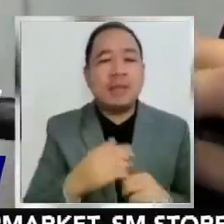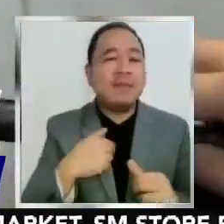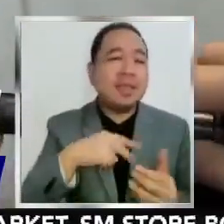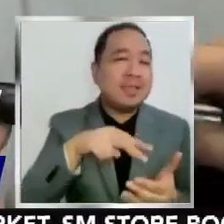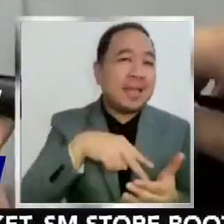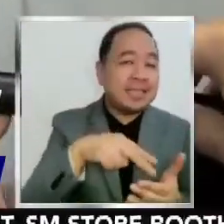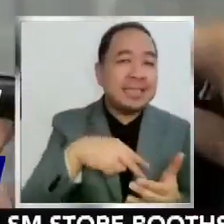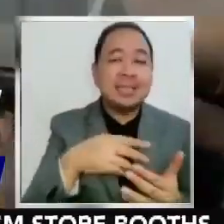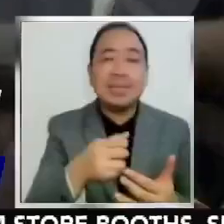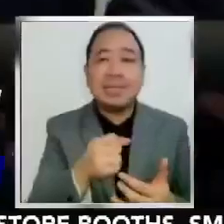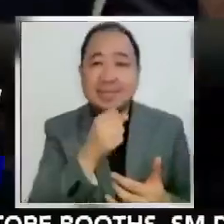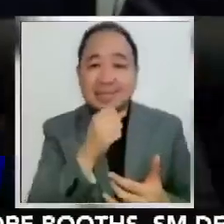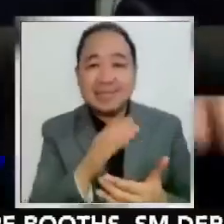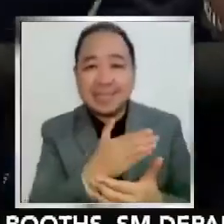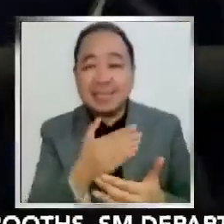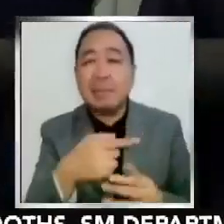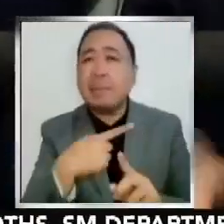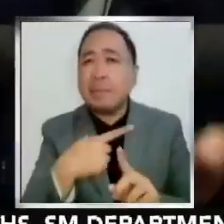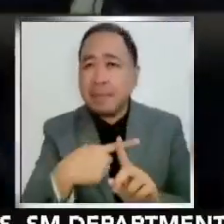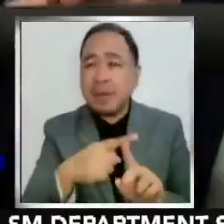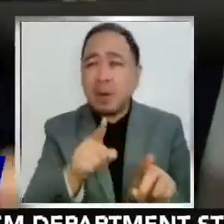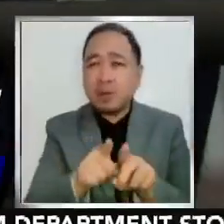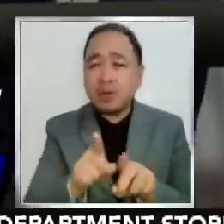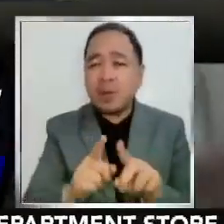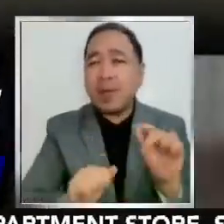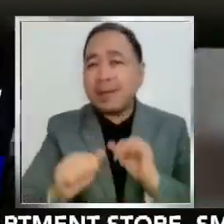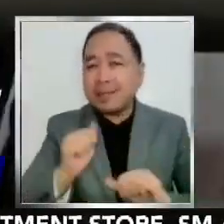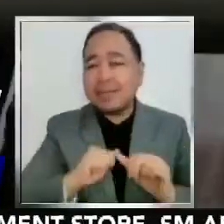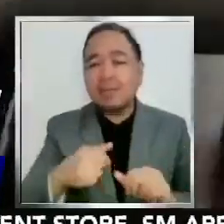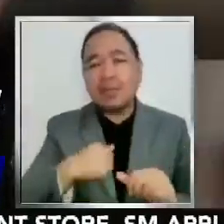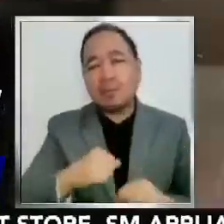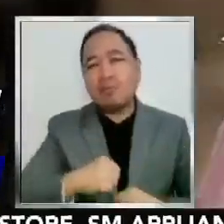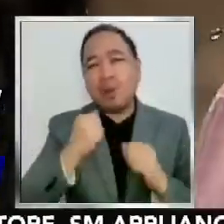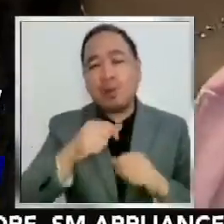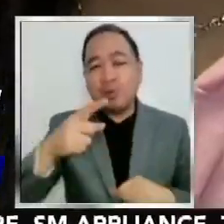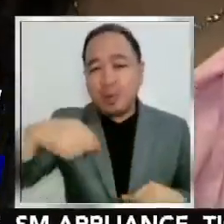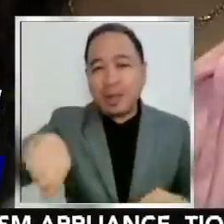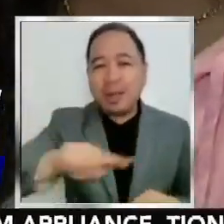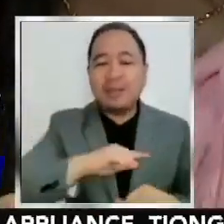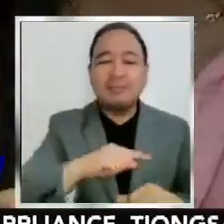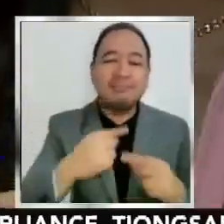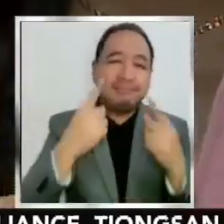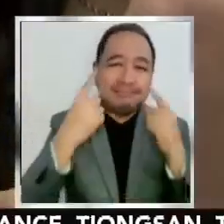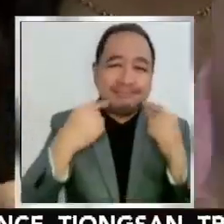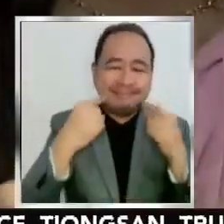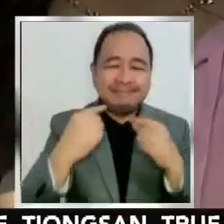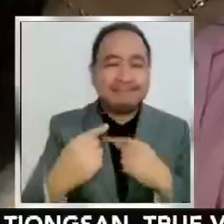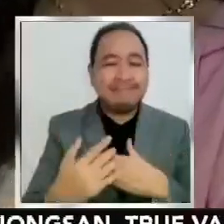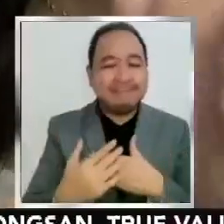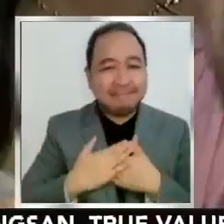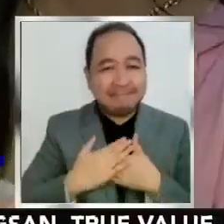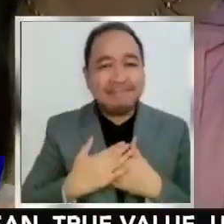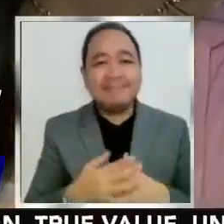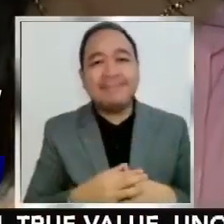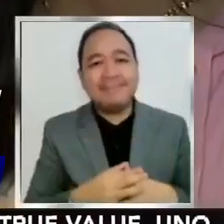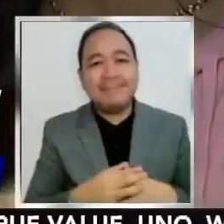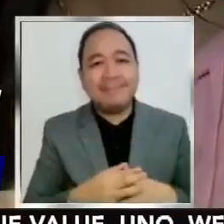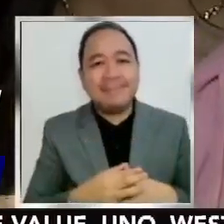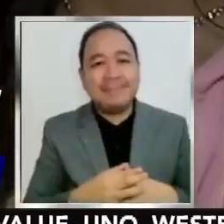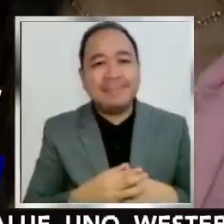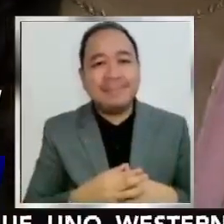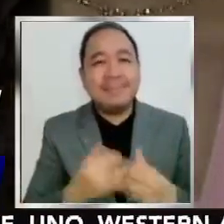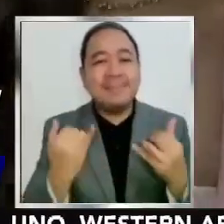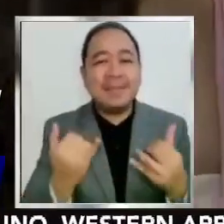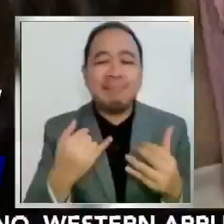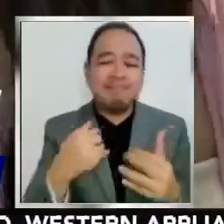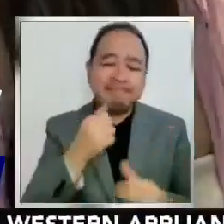di ba guys? Yes! Proud po ako sa aming lahat. Nakaka-iyak po. Nag-flashback lahat lang. Lahat ng pinaghirapan, lahat ng